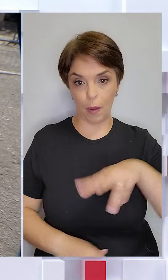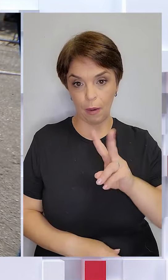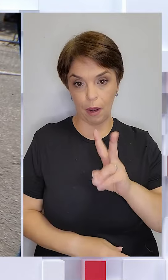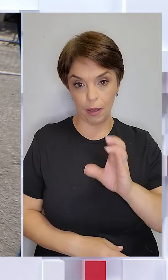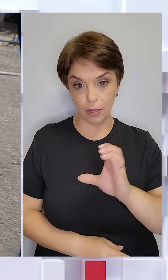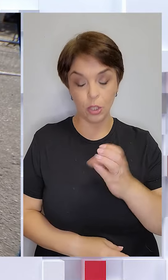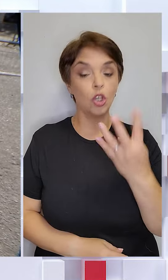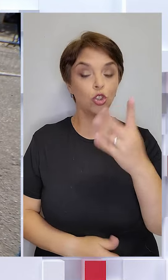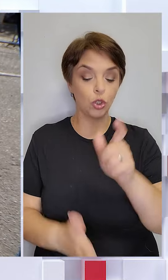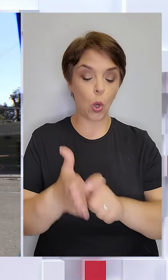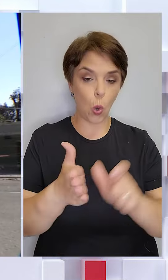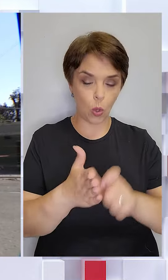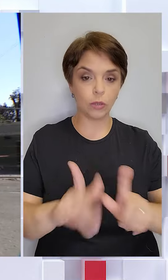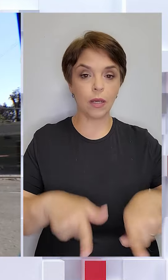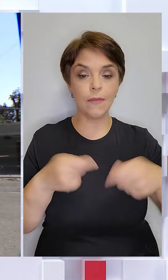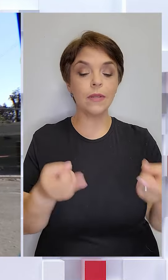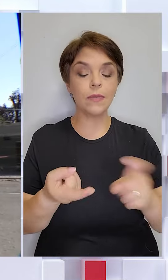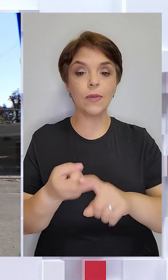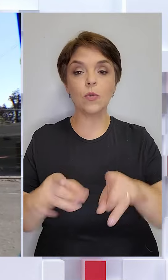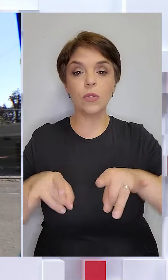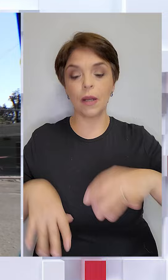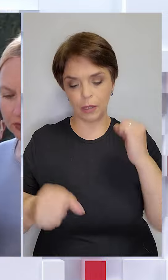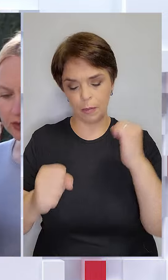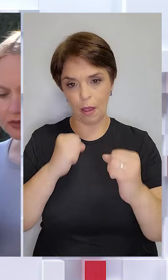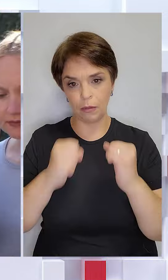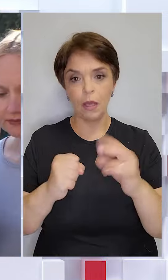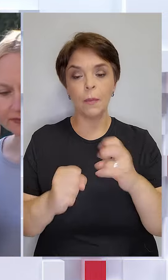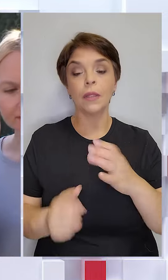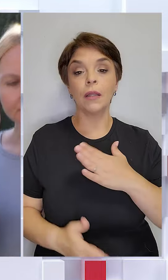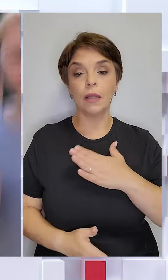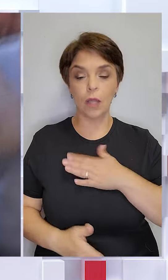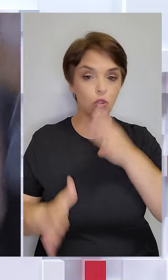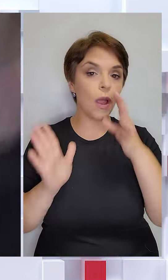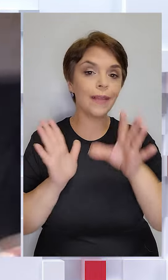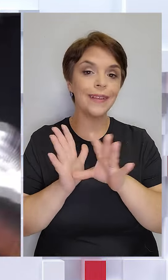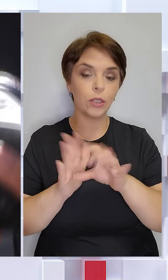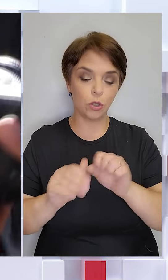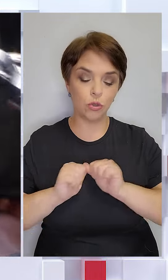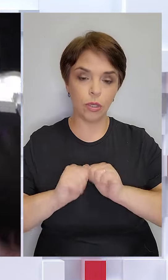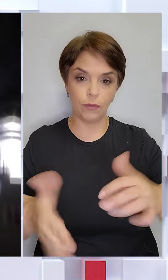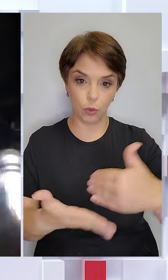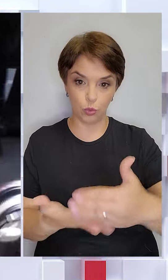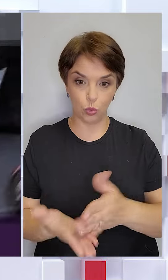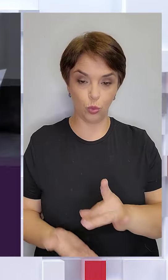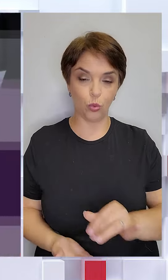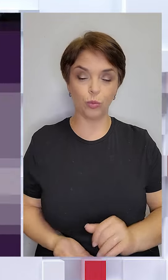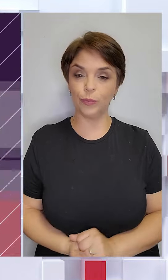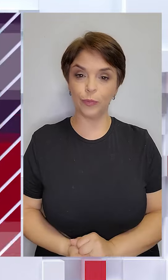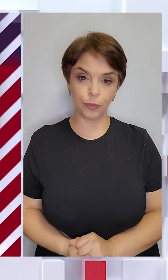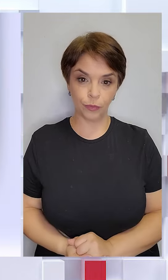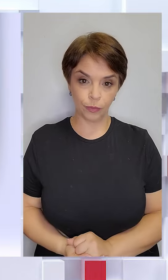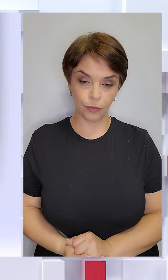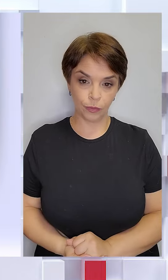Ще 4 ордери видані у зв'язку з ракетними атаками на нашу енергетичну інфраструктуру.